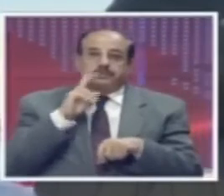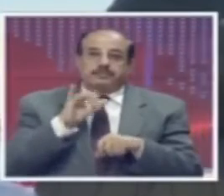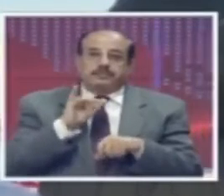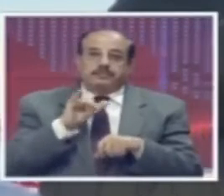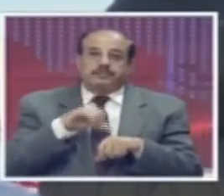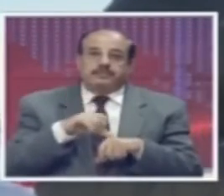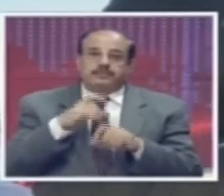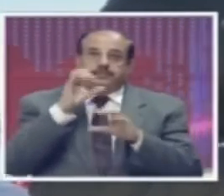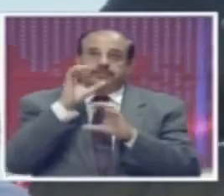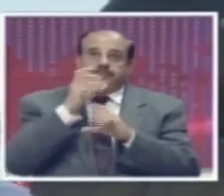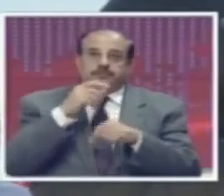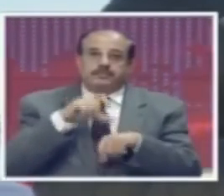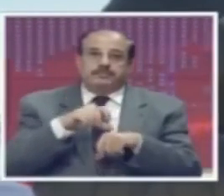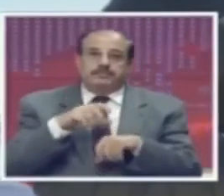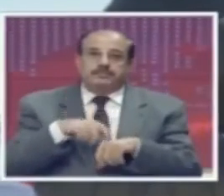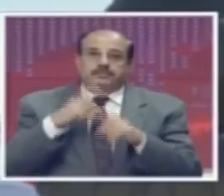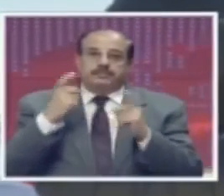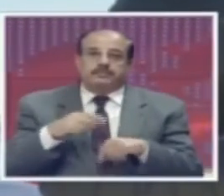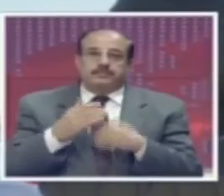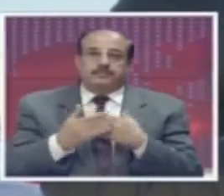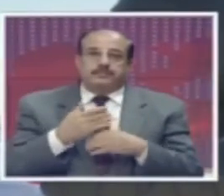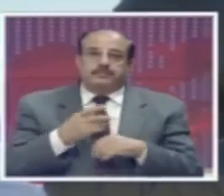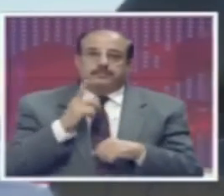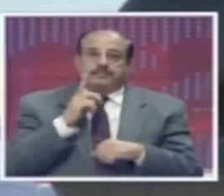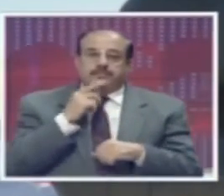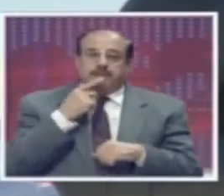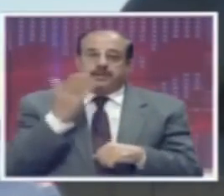في مجاله البحثي. من العاصمة الإدارية الجديدة مصطفى عبد الفتاح، التلفزيون المصري.